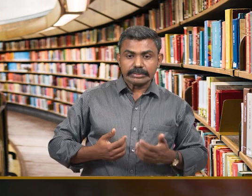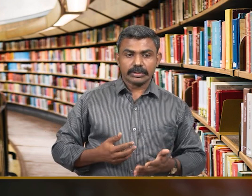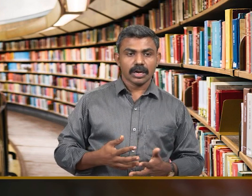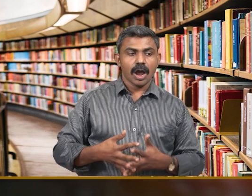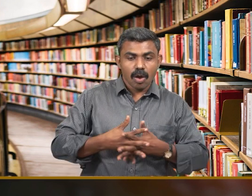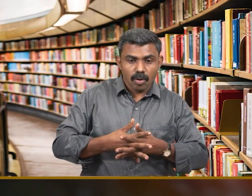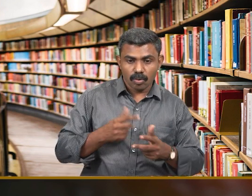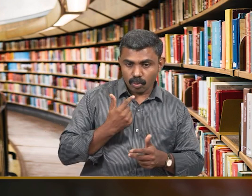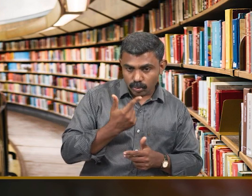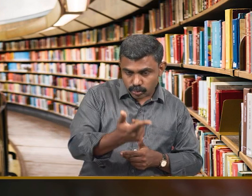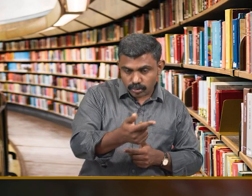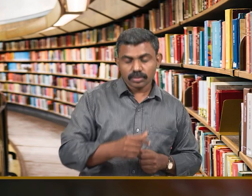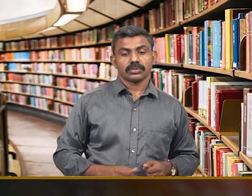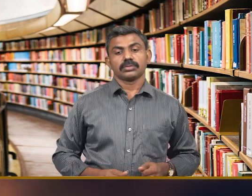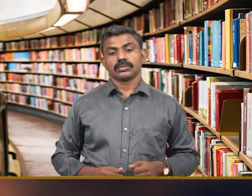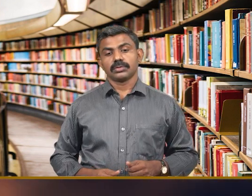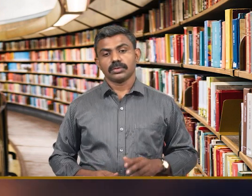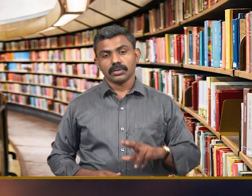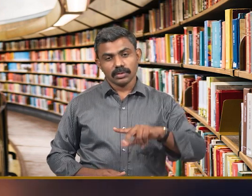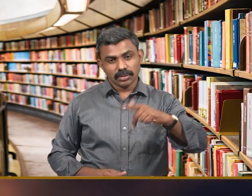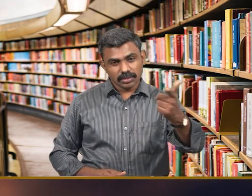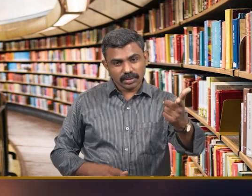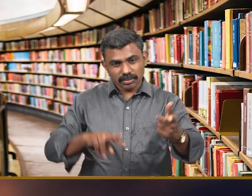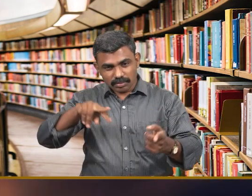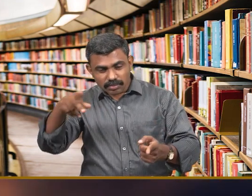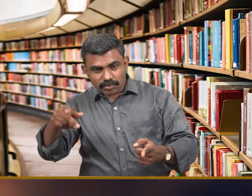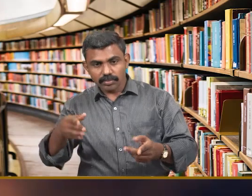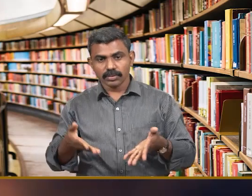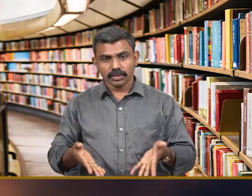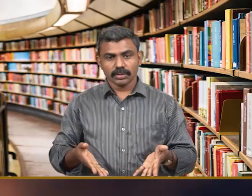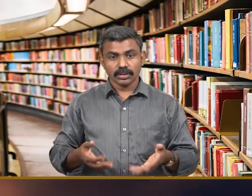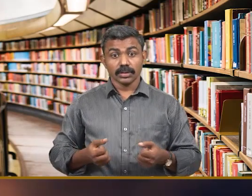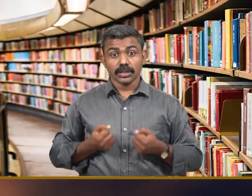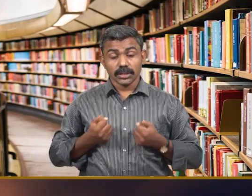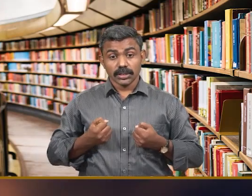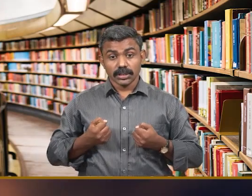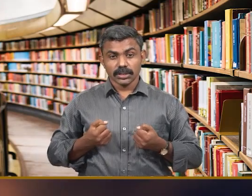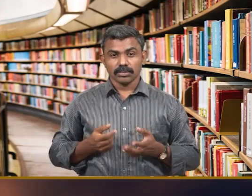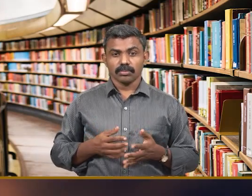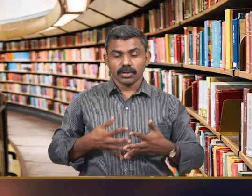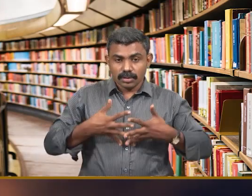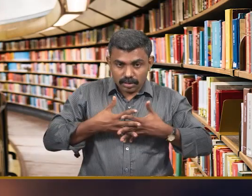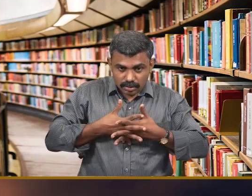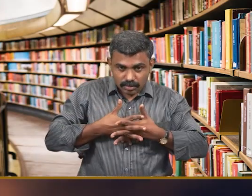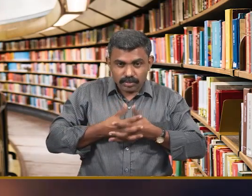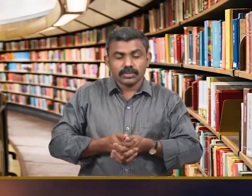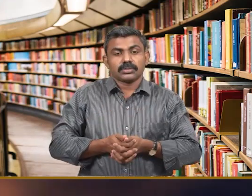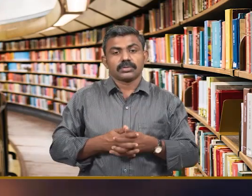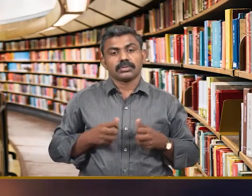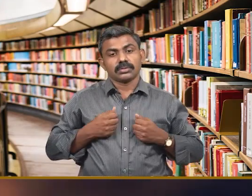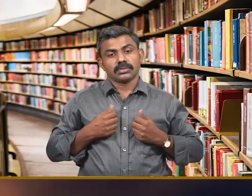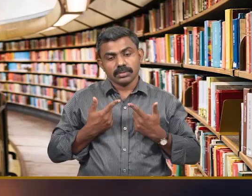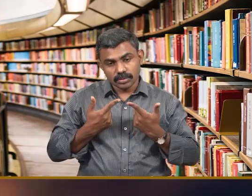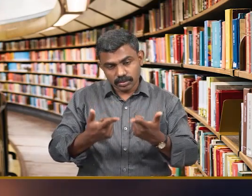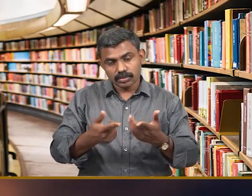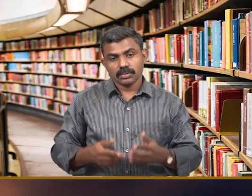ஏன்னா சோசியலிஸ்ட்டுகள் கொஞ்சம் வந்து அவங்க ஒரு தனி இதில் போனாங்க. ஆனால் இவர் என்ன பண்ணார், தீவிரமாக வந்து நாட்டுப்பற்று தீவிரமான ஒரு இது இருந்ததுனால